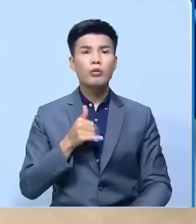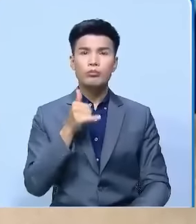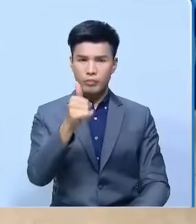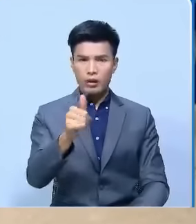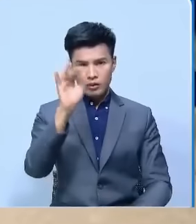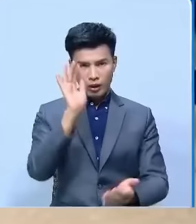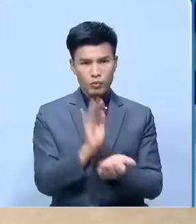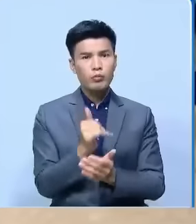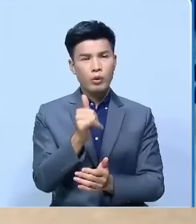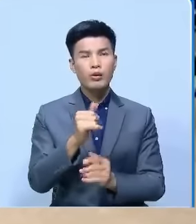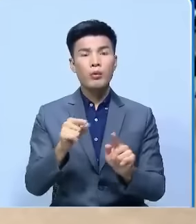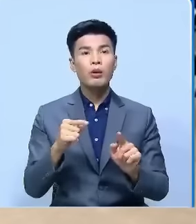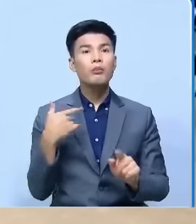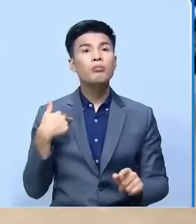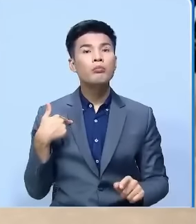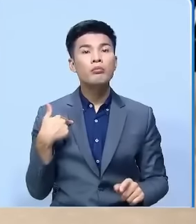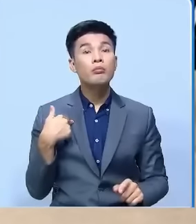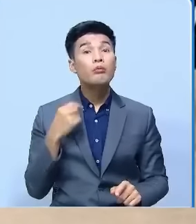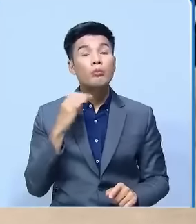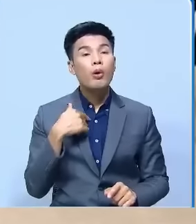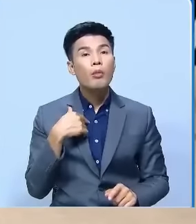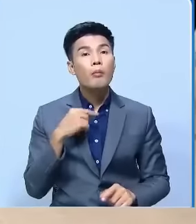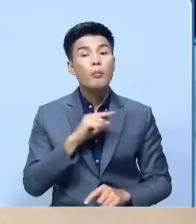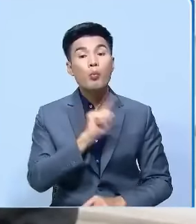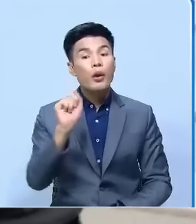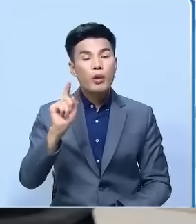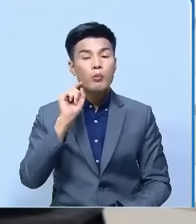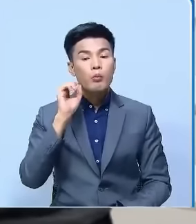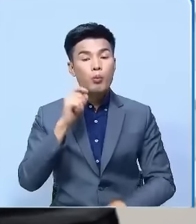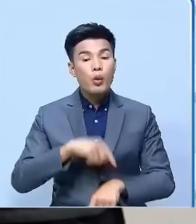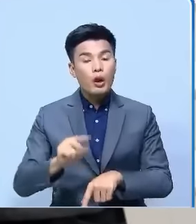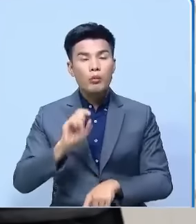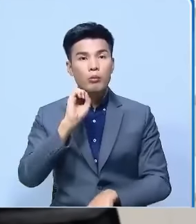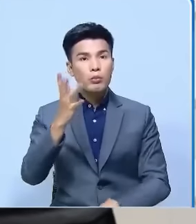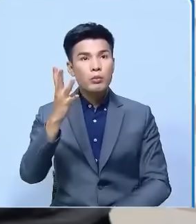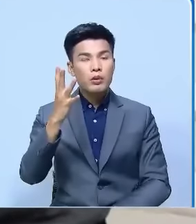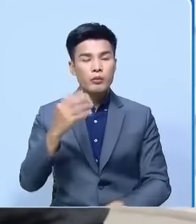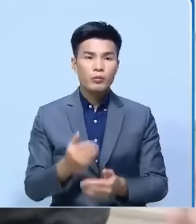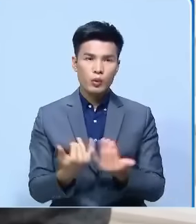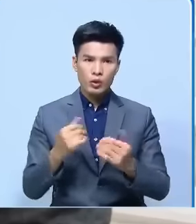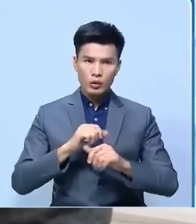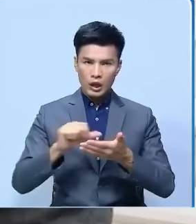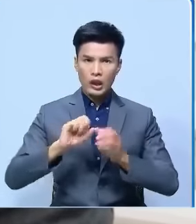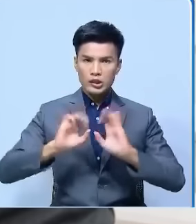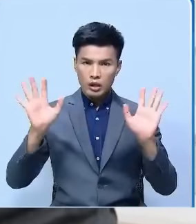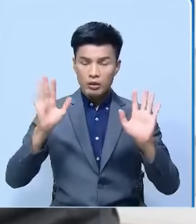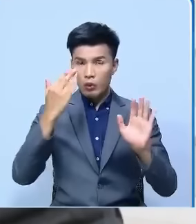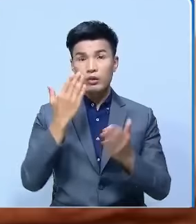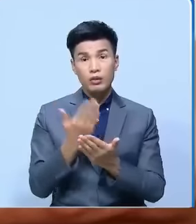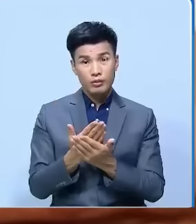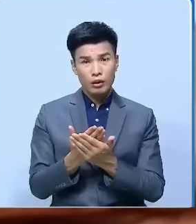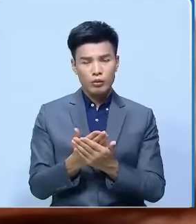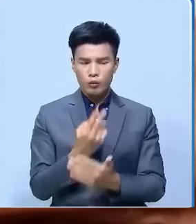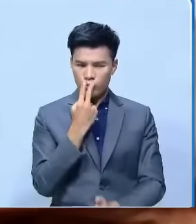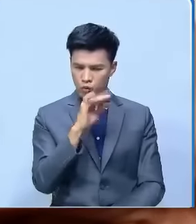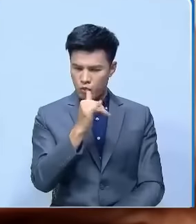คำกับตำรวจแต่ก็ไม่เห็นแต้วบอกว่าจะไปวันไหนไปเวลาเท่าไหร่นะคะอืเรื่องนี้ต้องทำให้กระจ่างด้วยนะเพราะว่าเงินเนี่ยไม่เข้าใคร